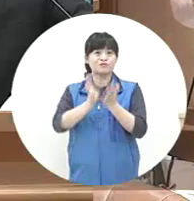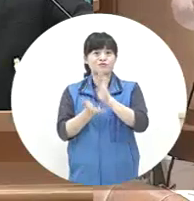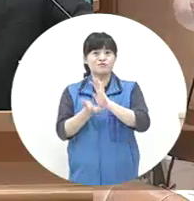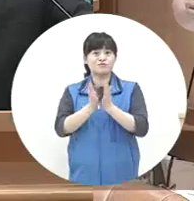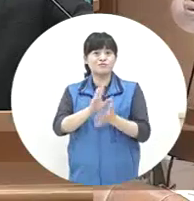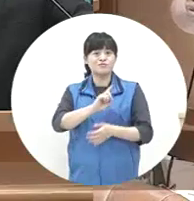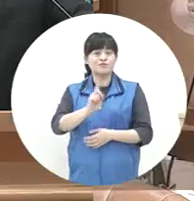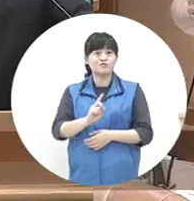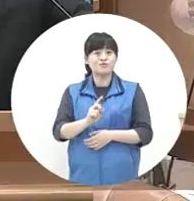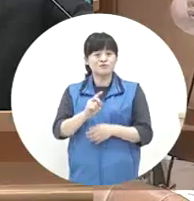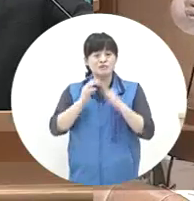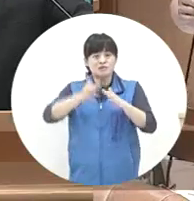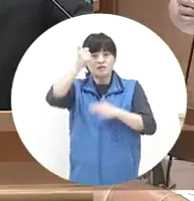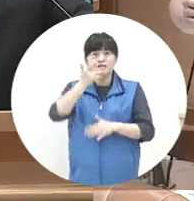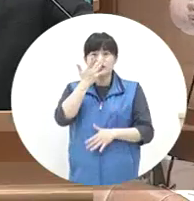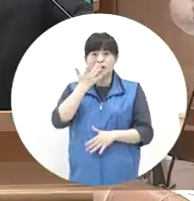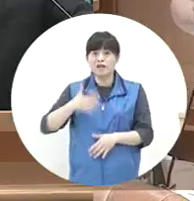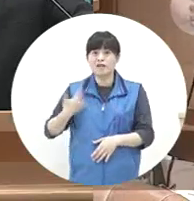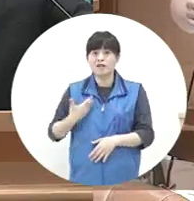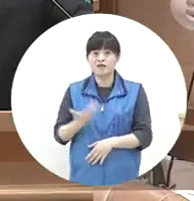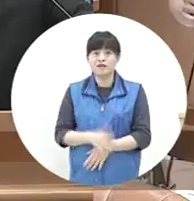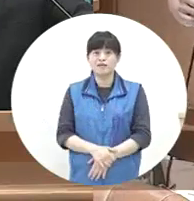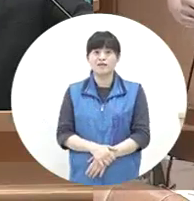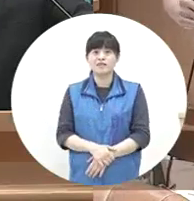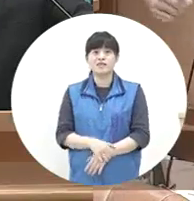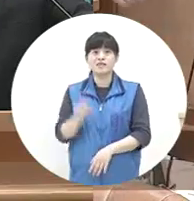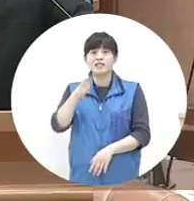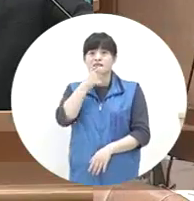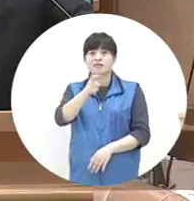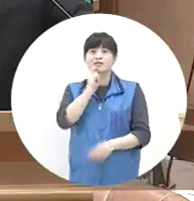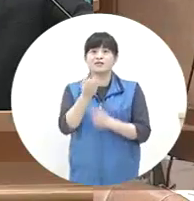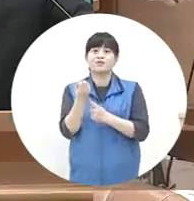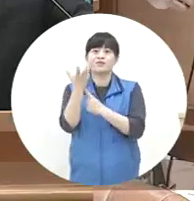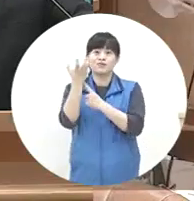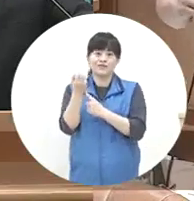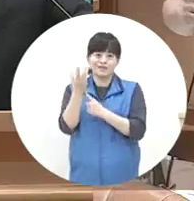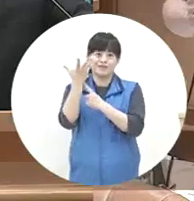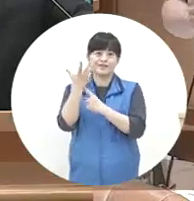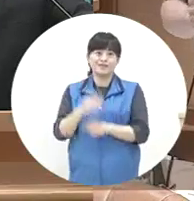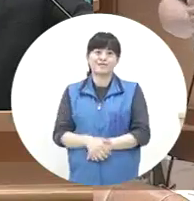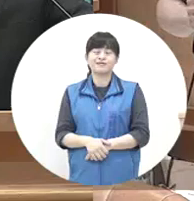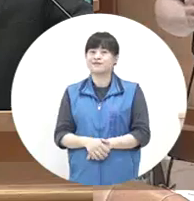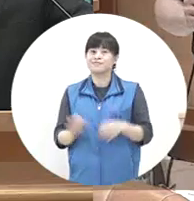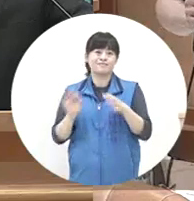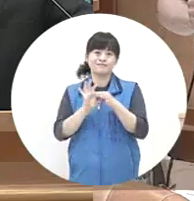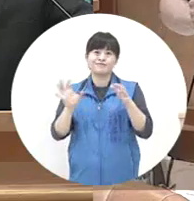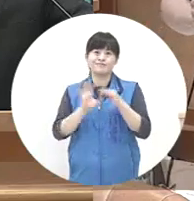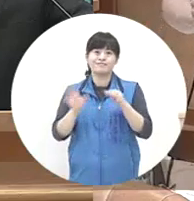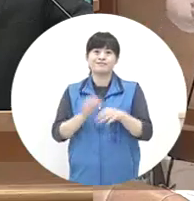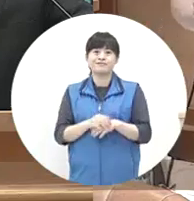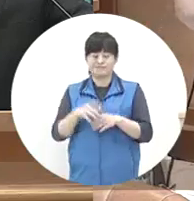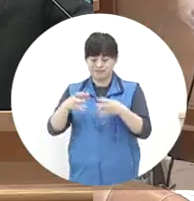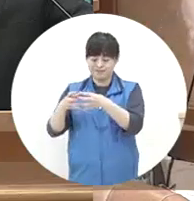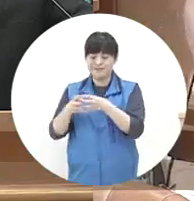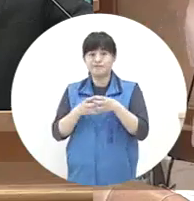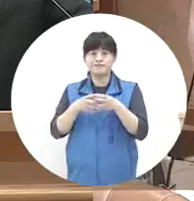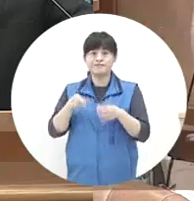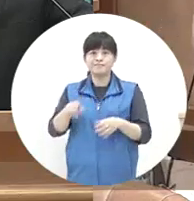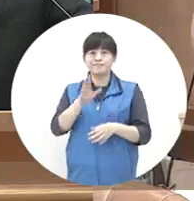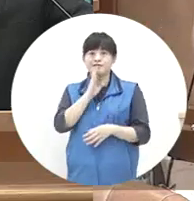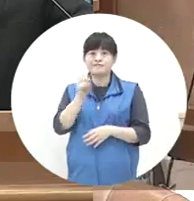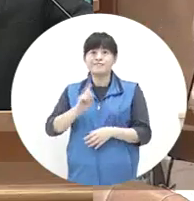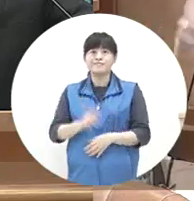没有，指定不知道啊，这叫 flower 啦，没关系，那个他这个团体来自于这个 blackpink